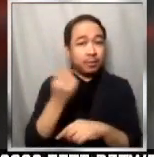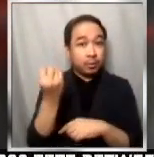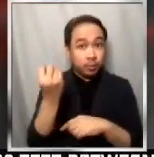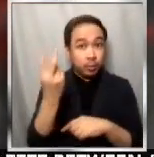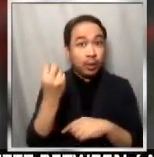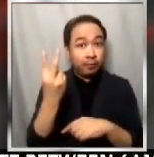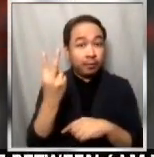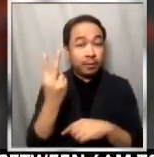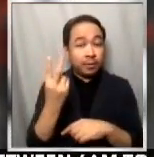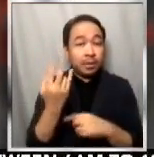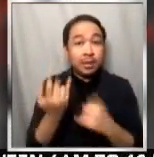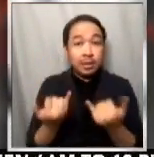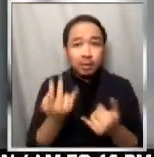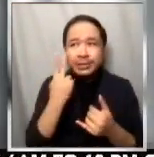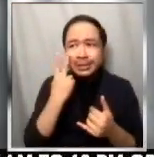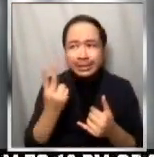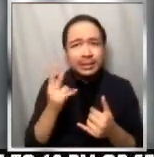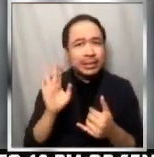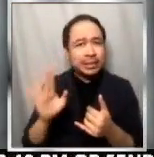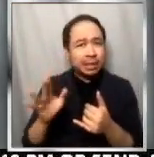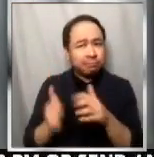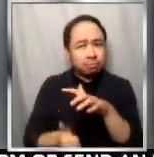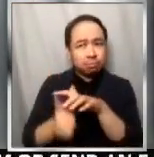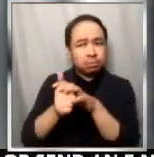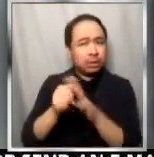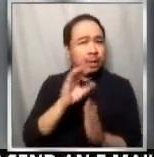medyo pasok eh. Kasi nga, unusual, right?